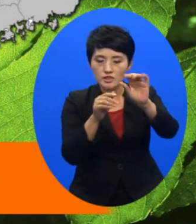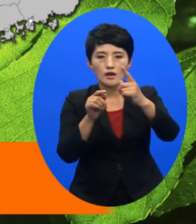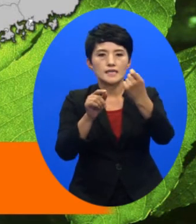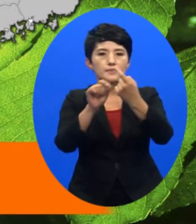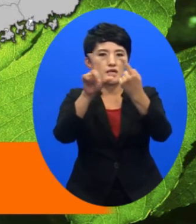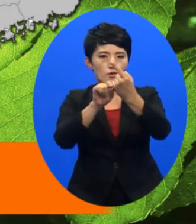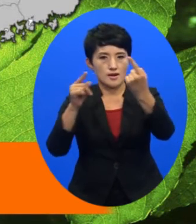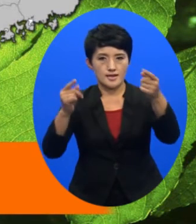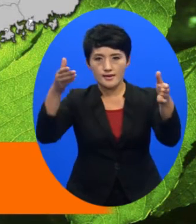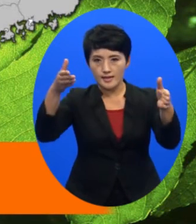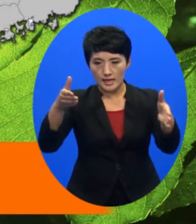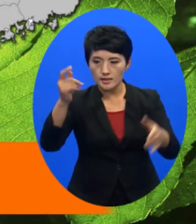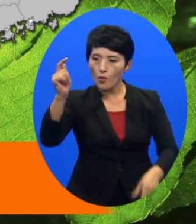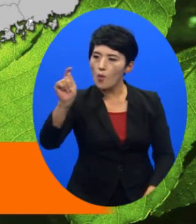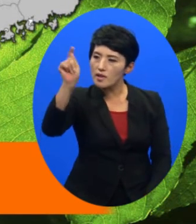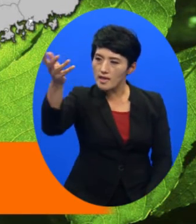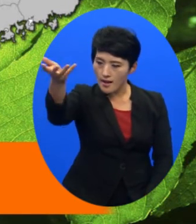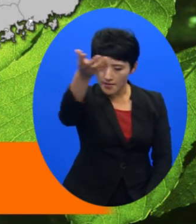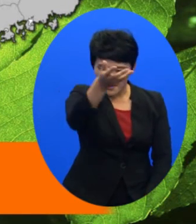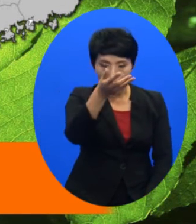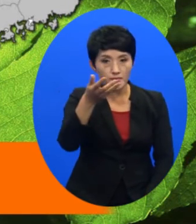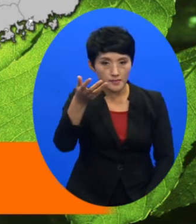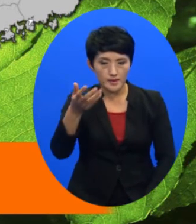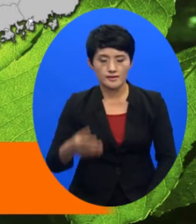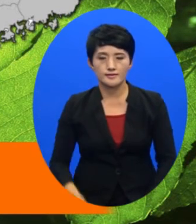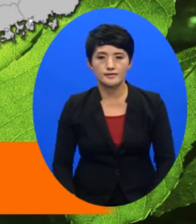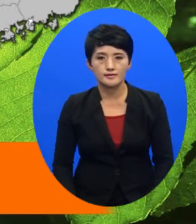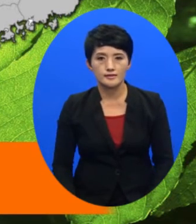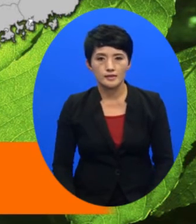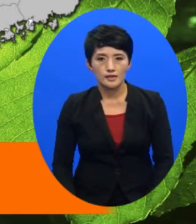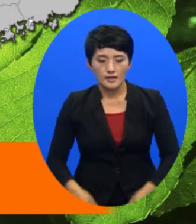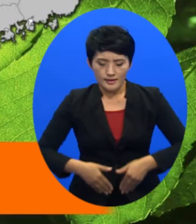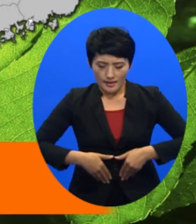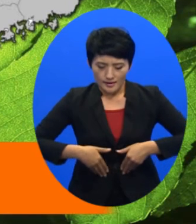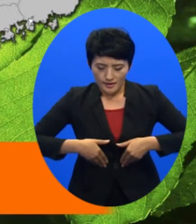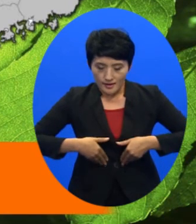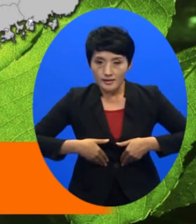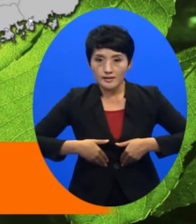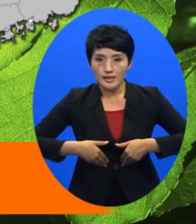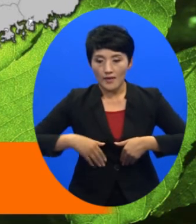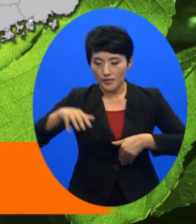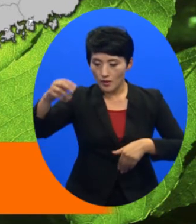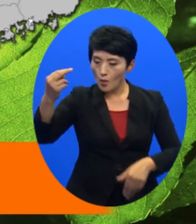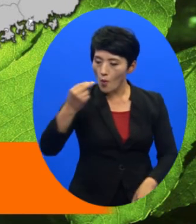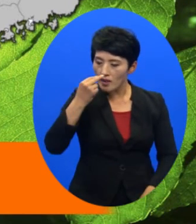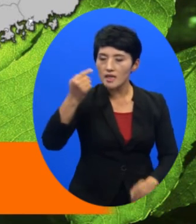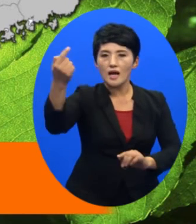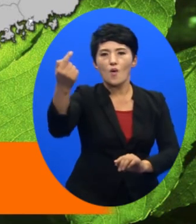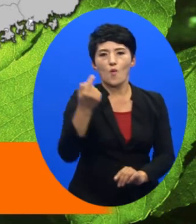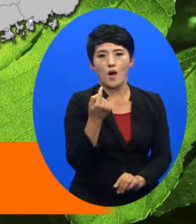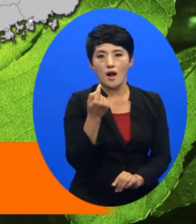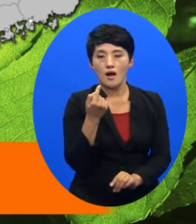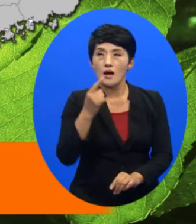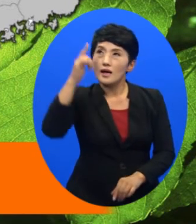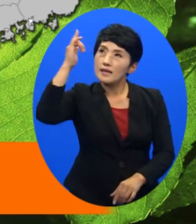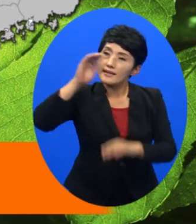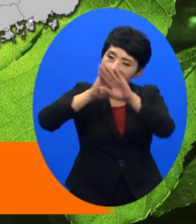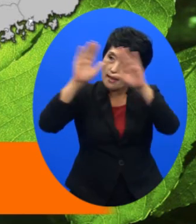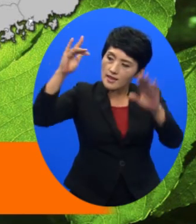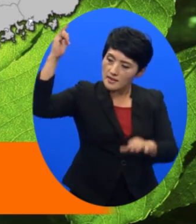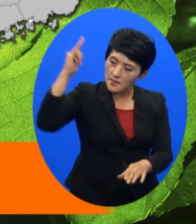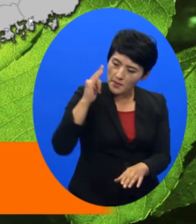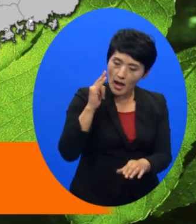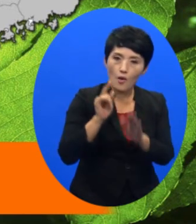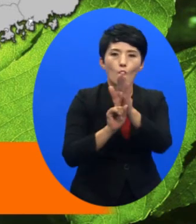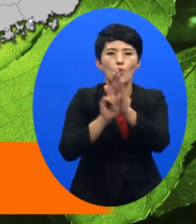11월 1일까지는 이동성 고기압의 영향을 받는 가운데 따뜻한 남서류의 유입과 일사로 인해 기온이 크게 상승할